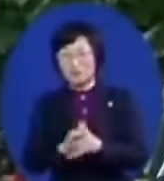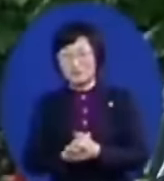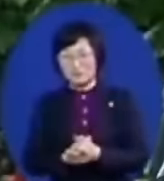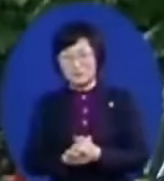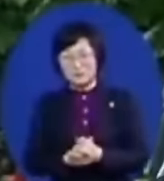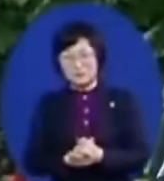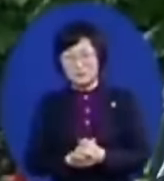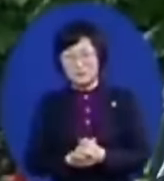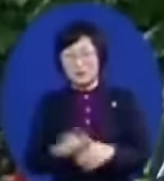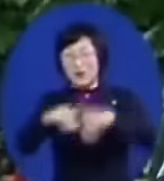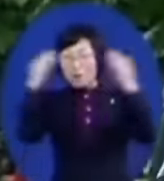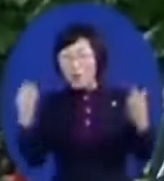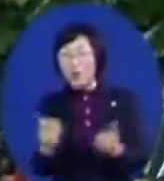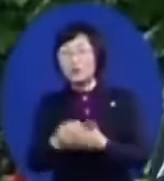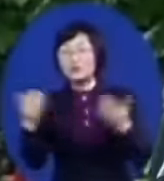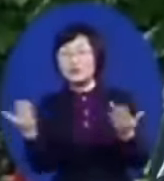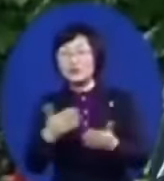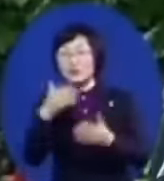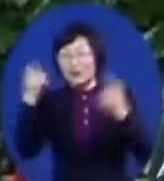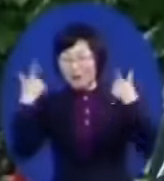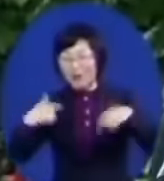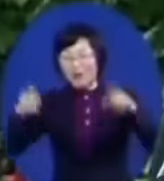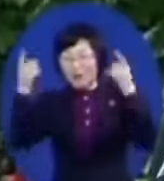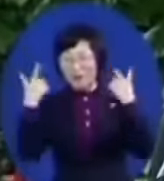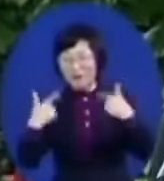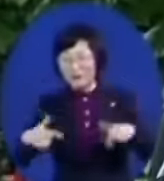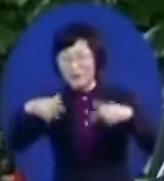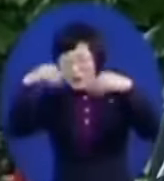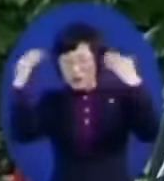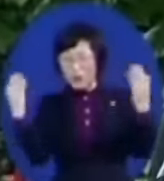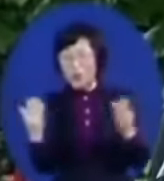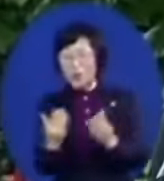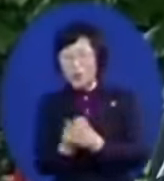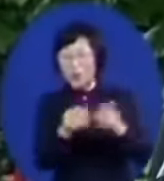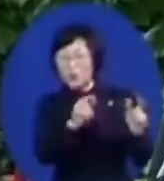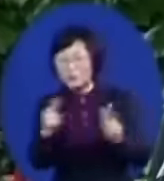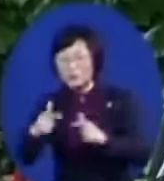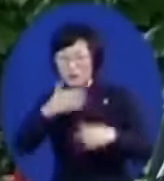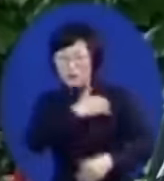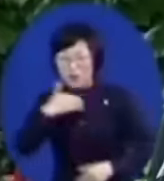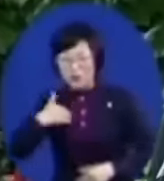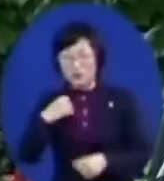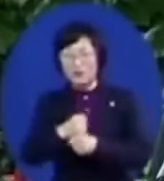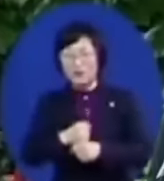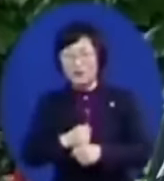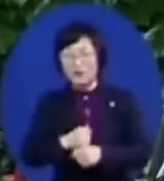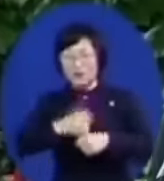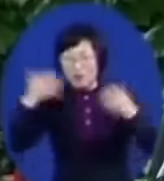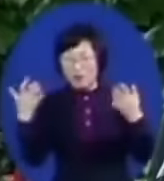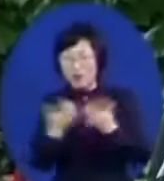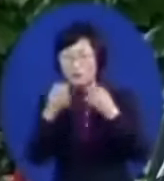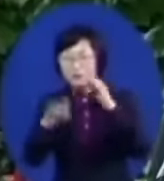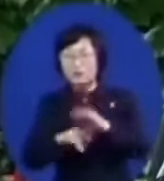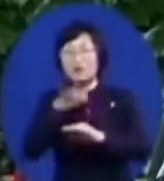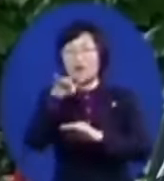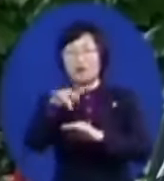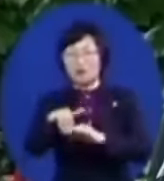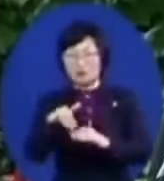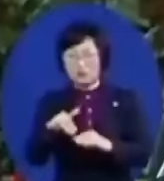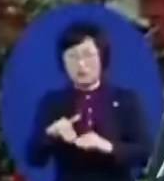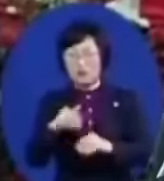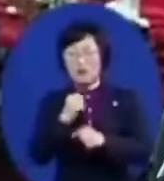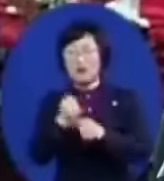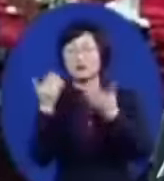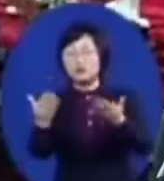끝장났지만 모든 일에 항상 모든 것이 넉넉하여 모든 착한 일을 넘치게